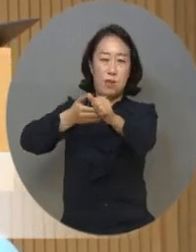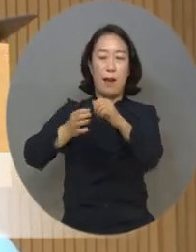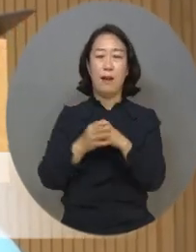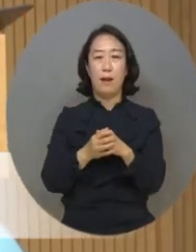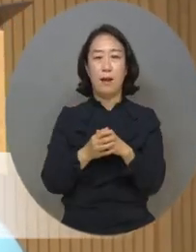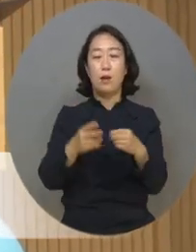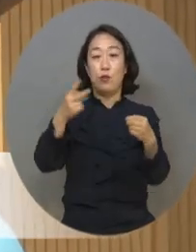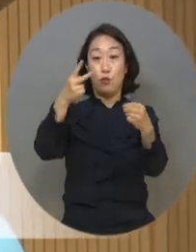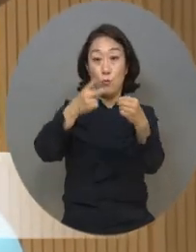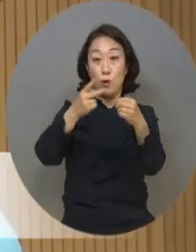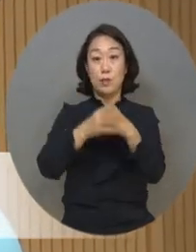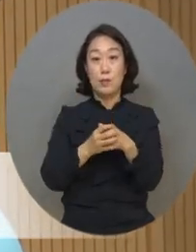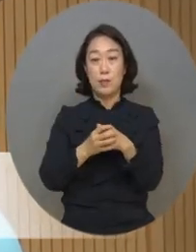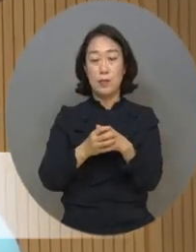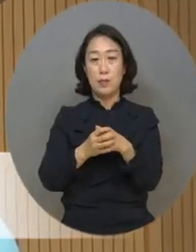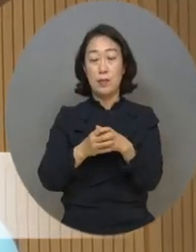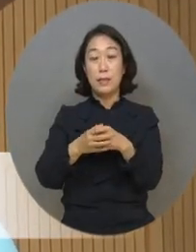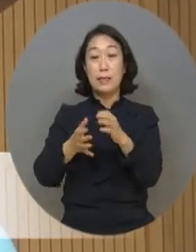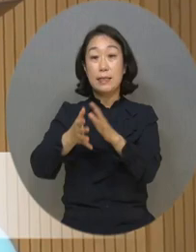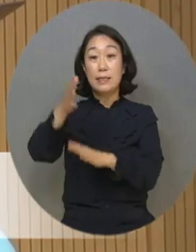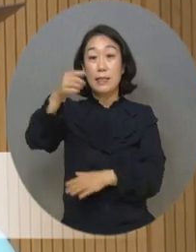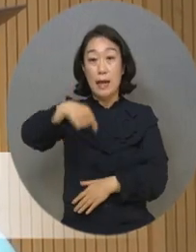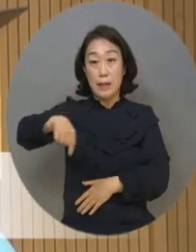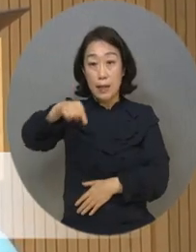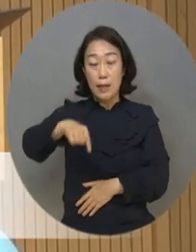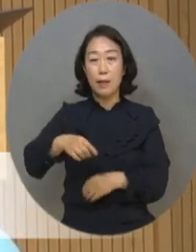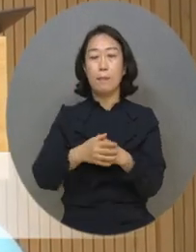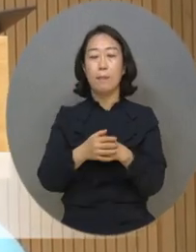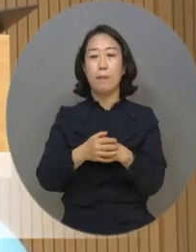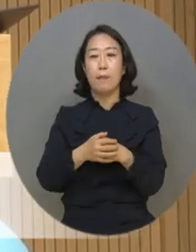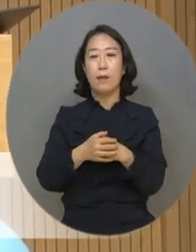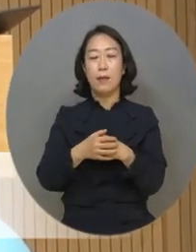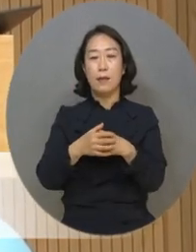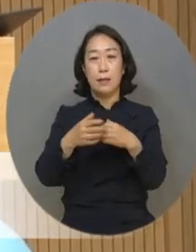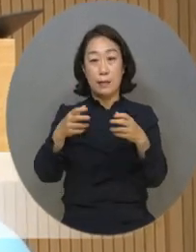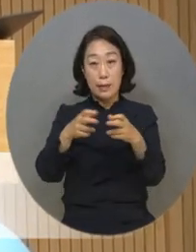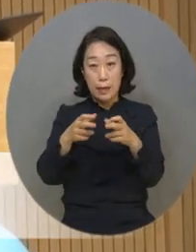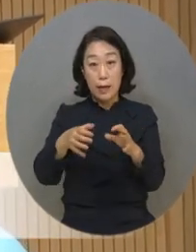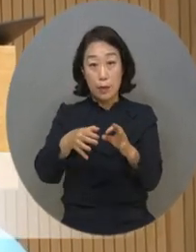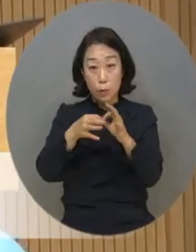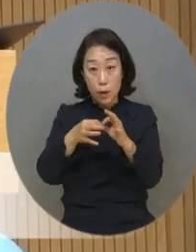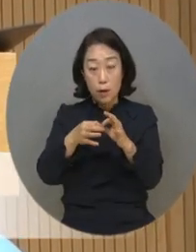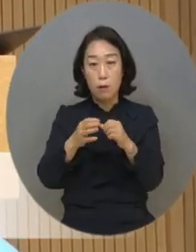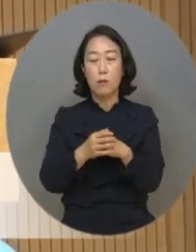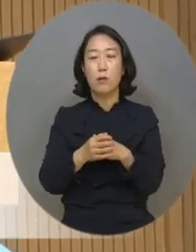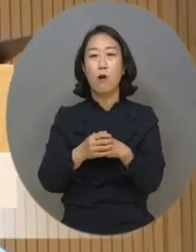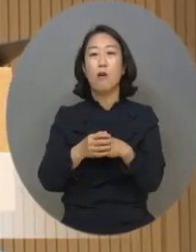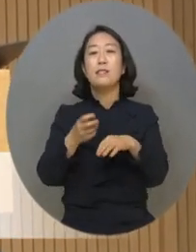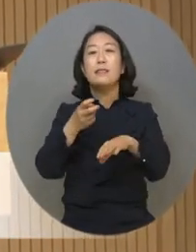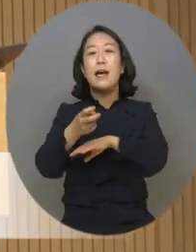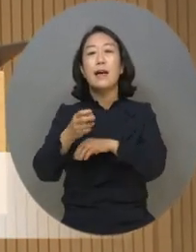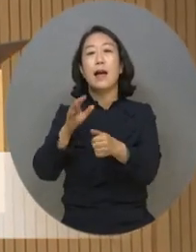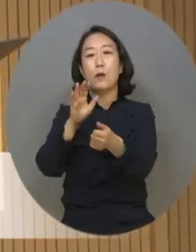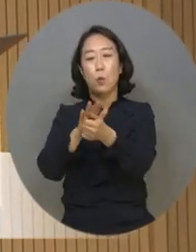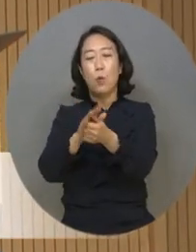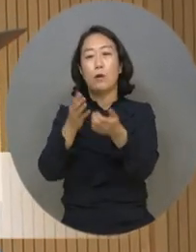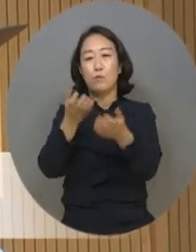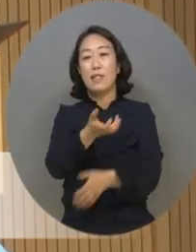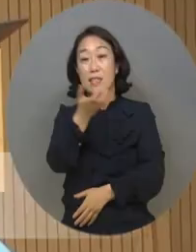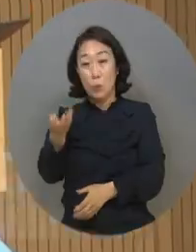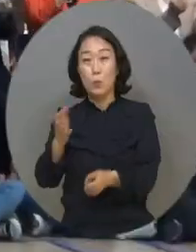2. 의정부시 진행장애인 리포트 차량이용은 개선하여 주시기